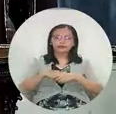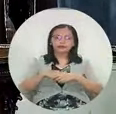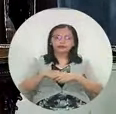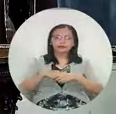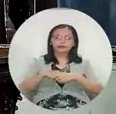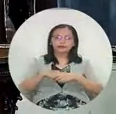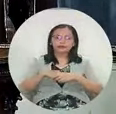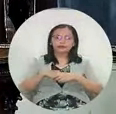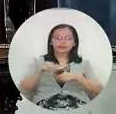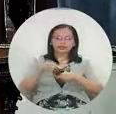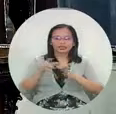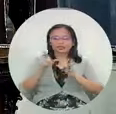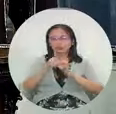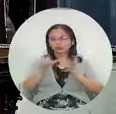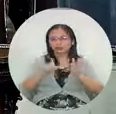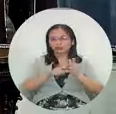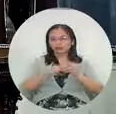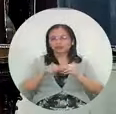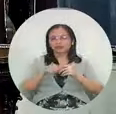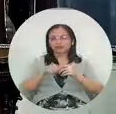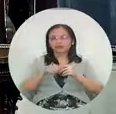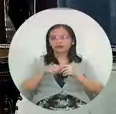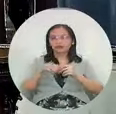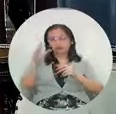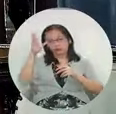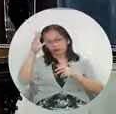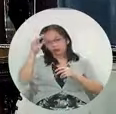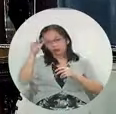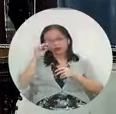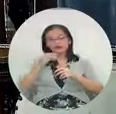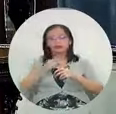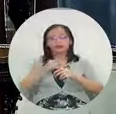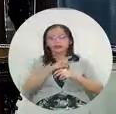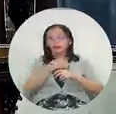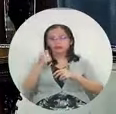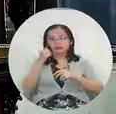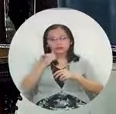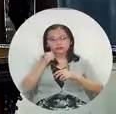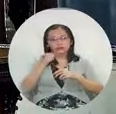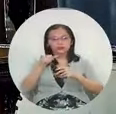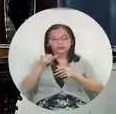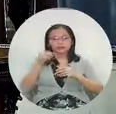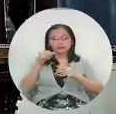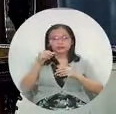Mga in-laws, mga brothers and sisters, tanan.